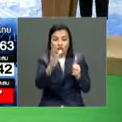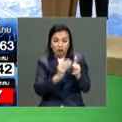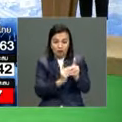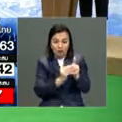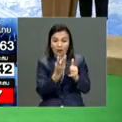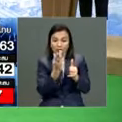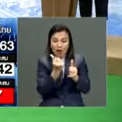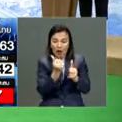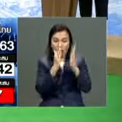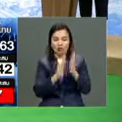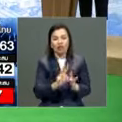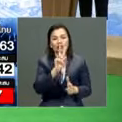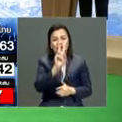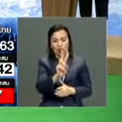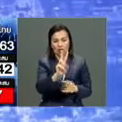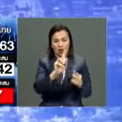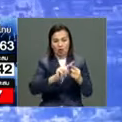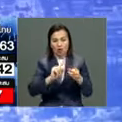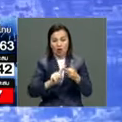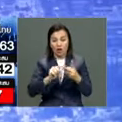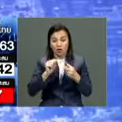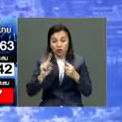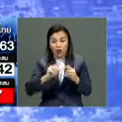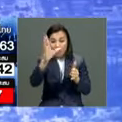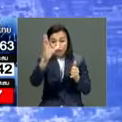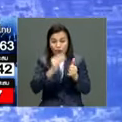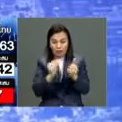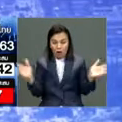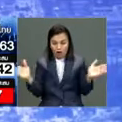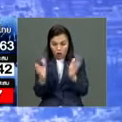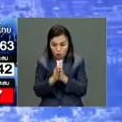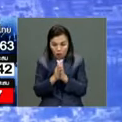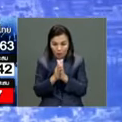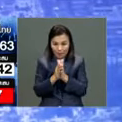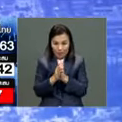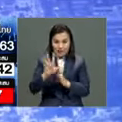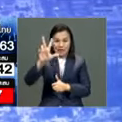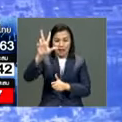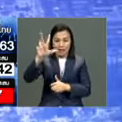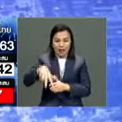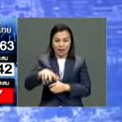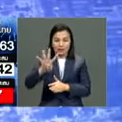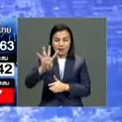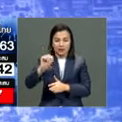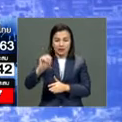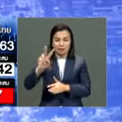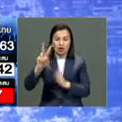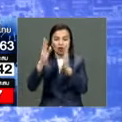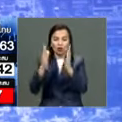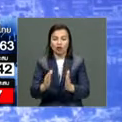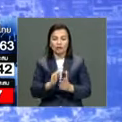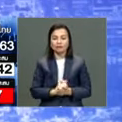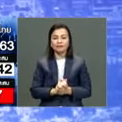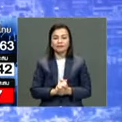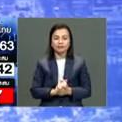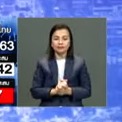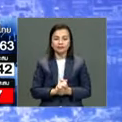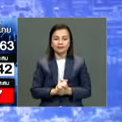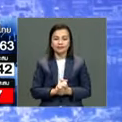กราบขอบพระคุณท่านอีกครั้งหนึ่งค่ะลำดับต่อไปนะคะจะเป็นการสรุปในภาพภาษาอังกฤษแต่ระหว่างที่เรามีการทำความสะอาดทั้งไมโครโฟนและโพเดียมนะคะมาสรุปประเด็นนะคะวันนี้จำนวนผู้ติดเชื้อที่เพิ่มมากขึ้นวันนี้มีจำนวน2คนนะคะส่งผลให้จำนวนผู้ติดเชื้อสะสมอยู่ที่3042คนอย่างไรก็ตามนะคะเรื่องของแผ่นฟอร์มไทยชนะถือว่าเป็นแพลตฟอร์มที่สำคัญและจำเป็นนะคะสำหรับ